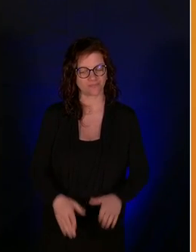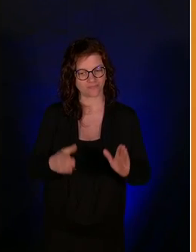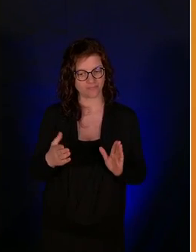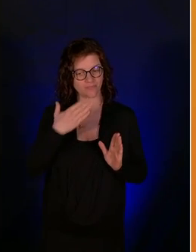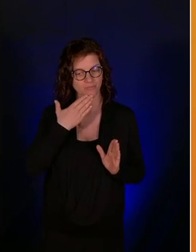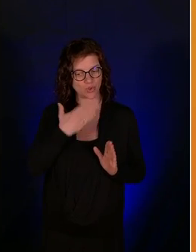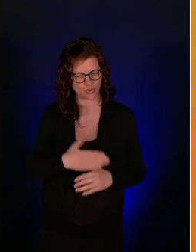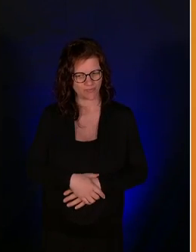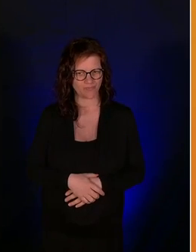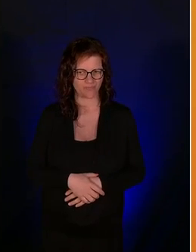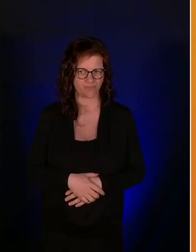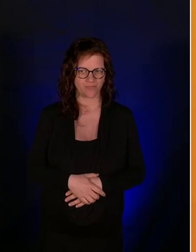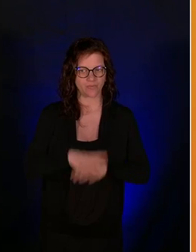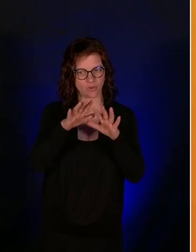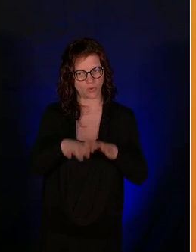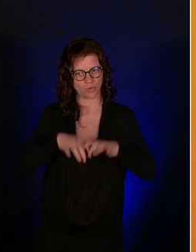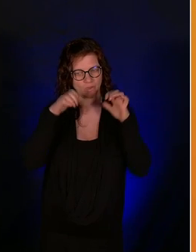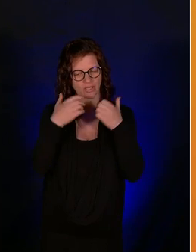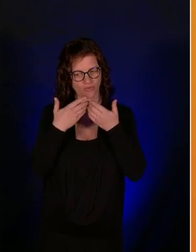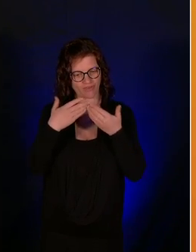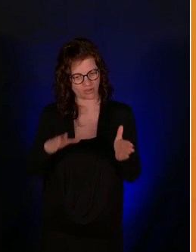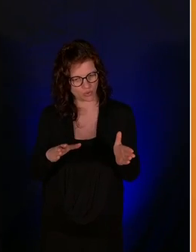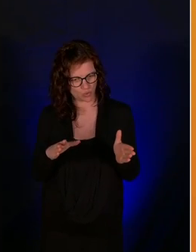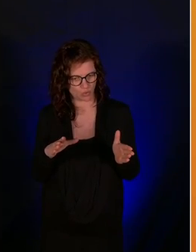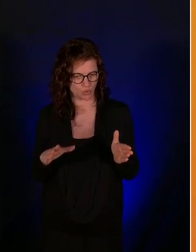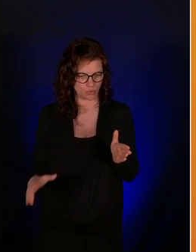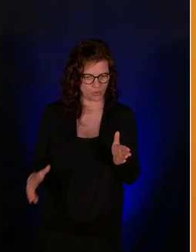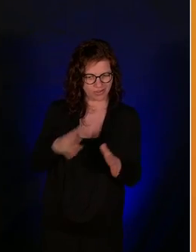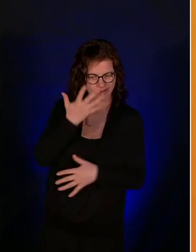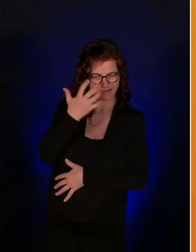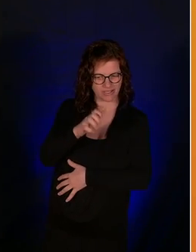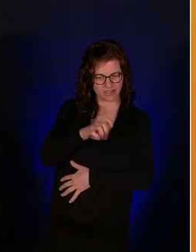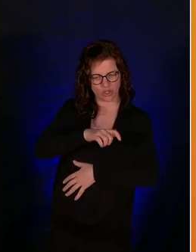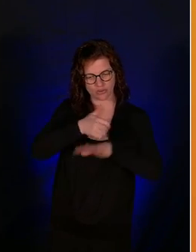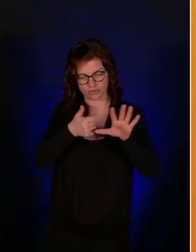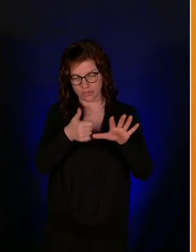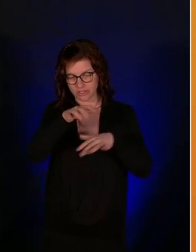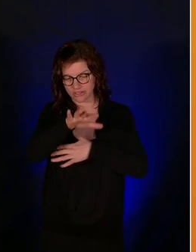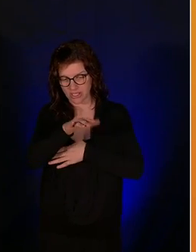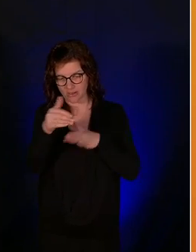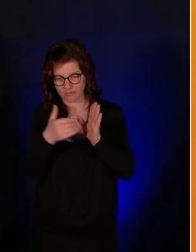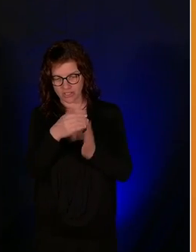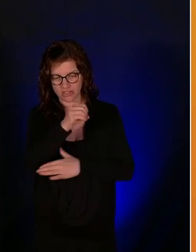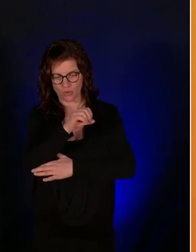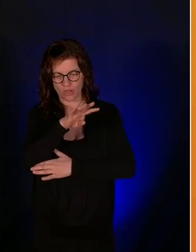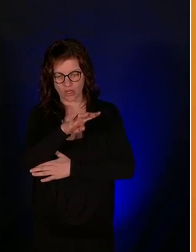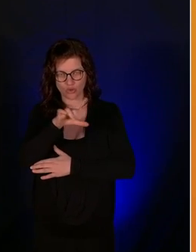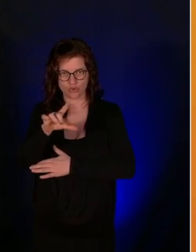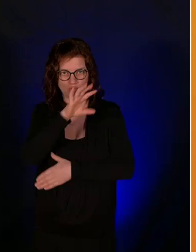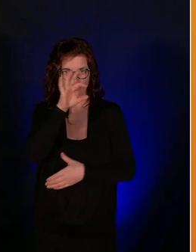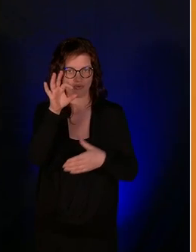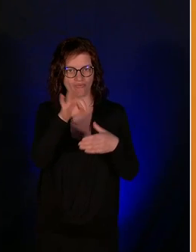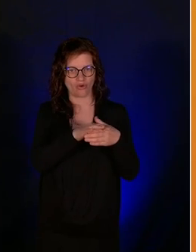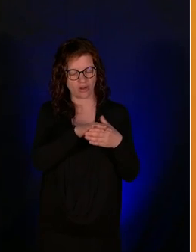Bonjour. À l'ouverture du congrès, il y avait 565 042 voix disponibles. Le nombre